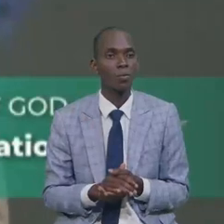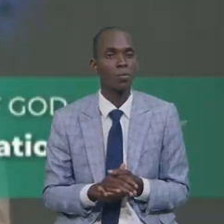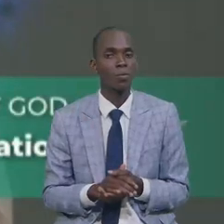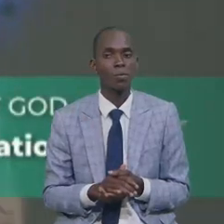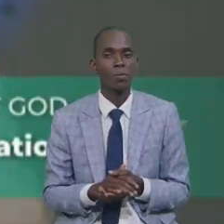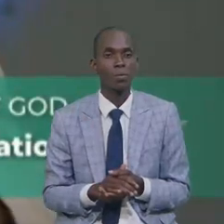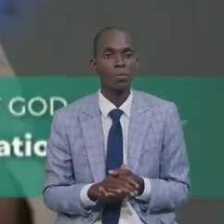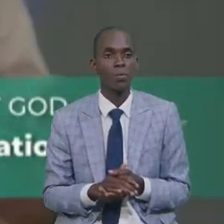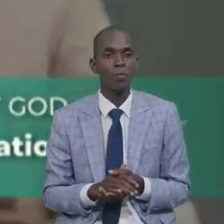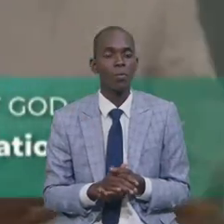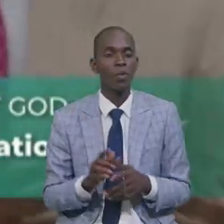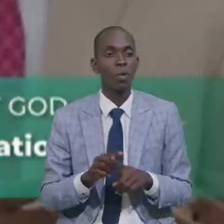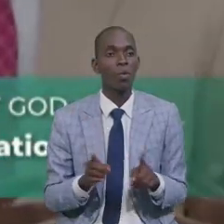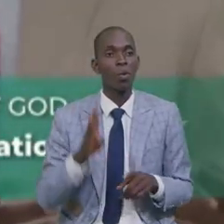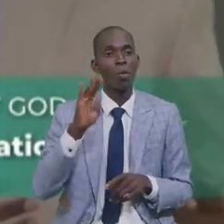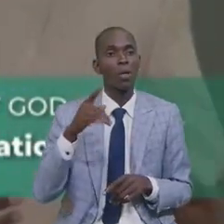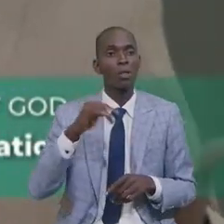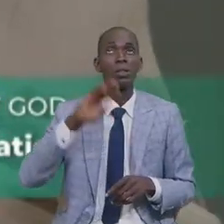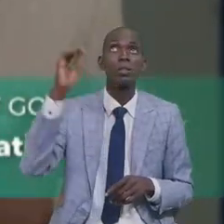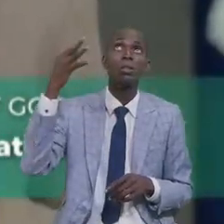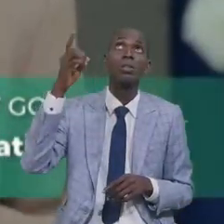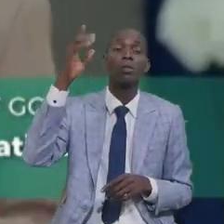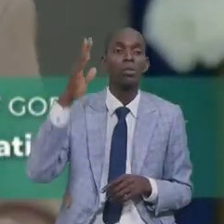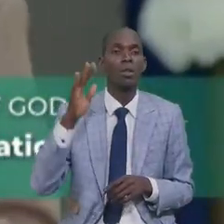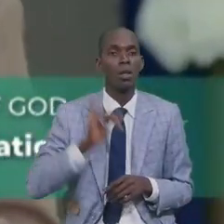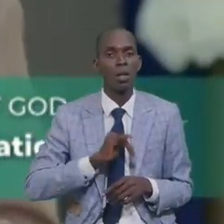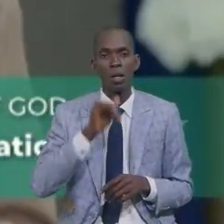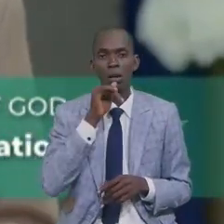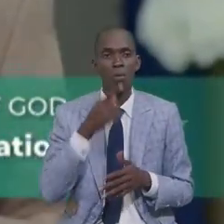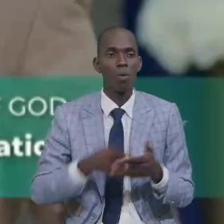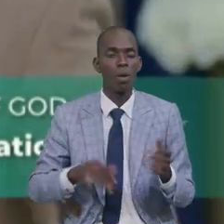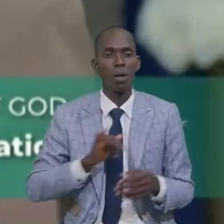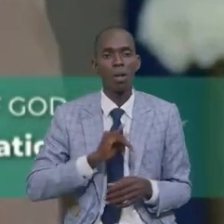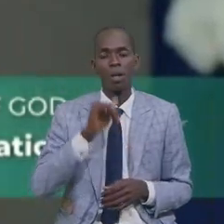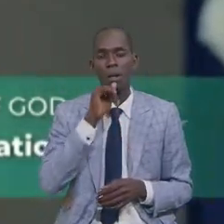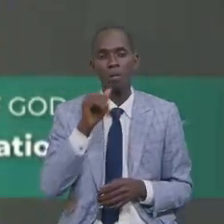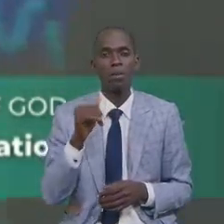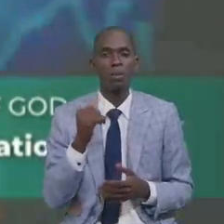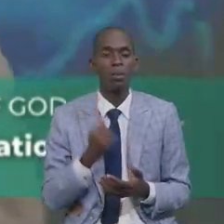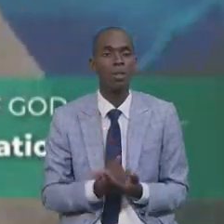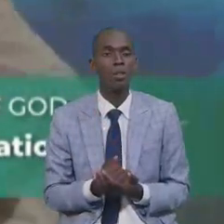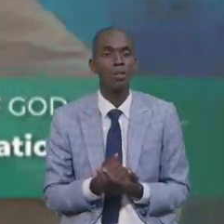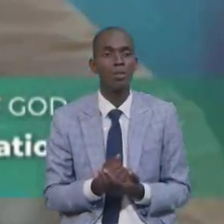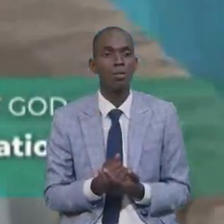verset 10. Par la grâce de Dieu, je suis ce que je suis.